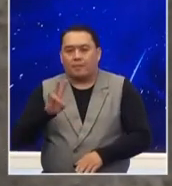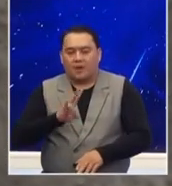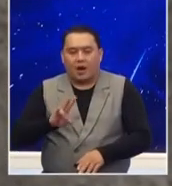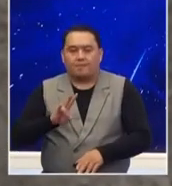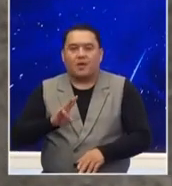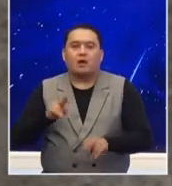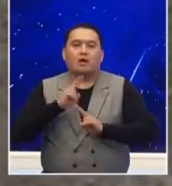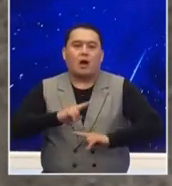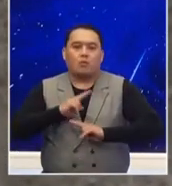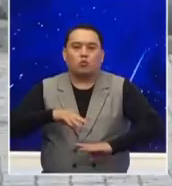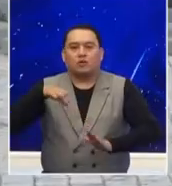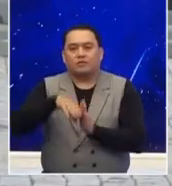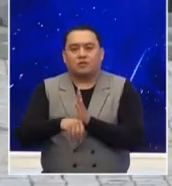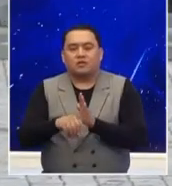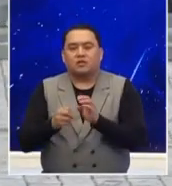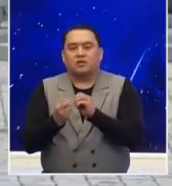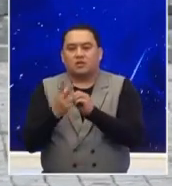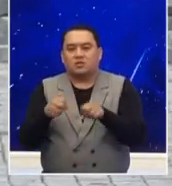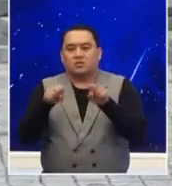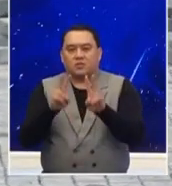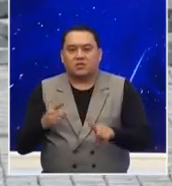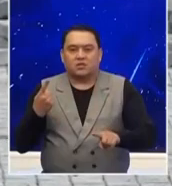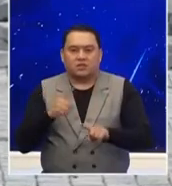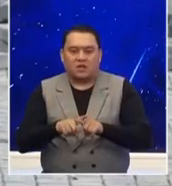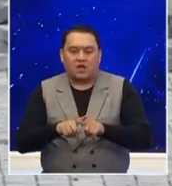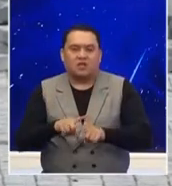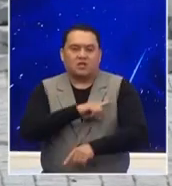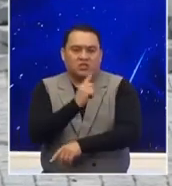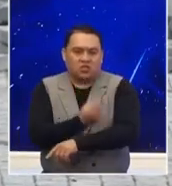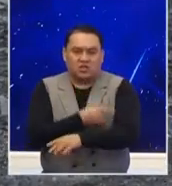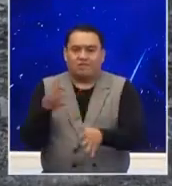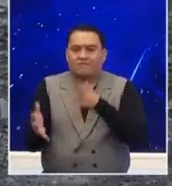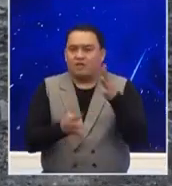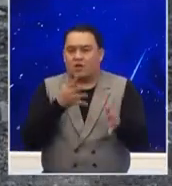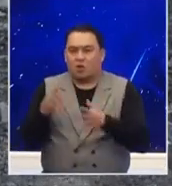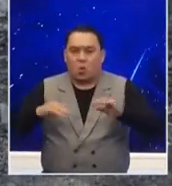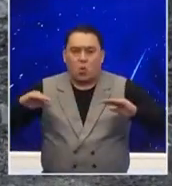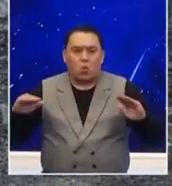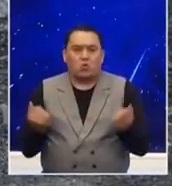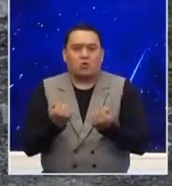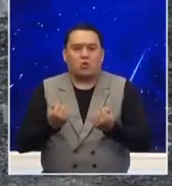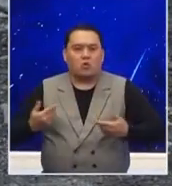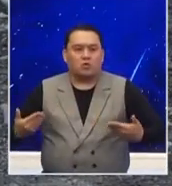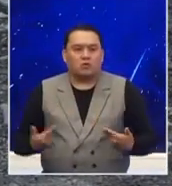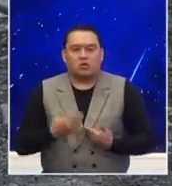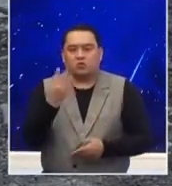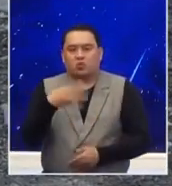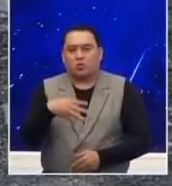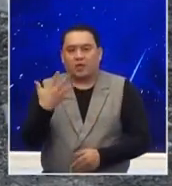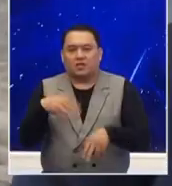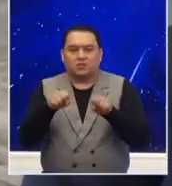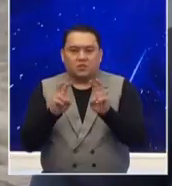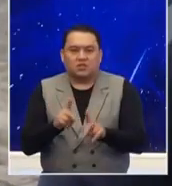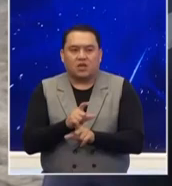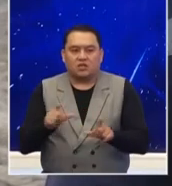года. В работе задействовано 13 единиц техники. Невзирая на сильные ветра и пронизывающий холод, трудятся здесь 45